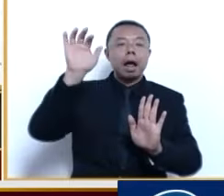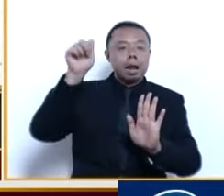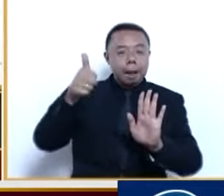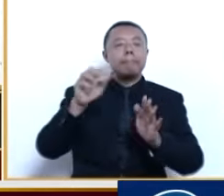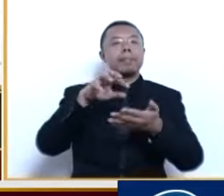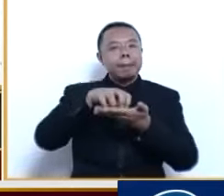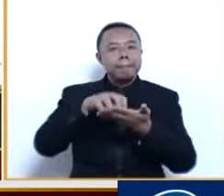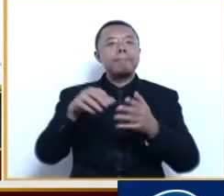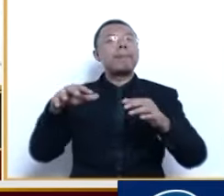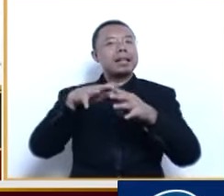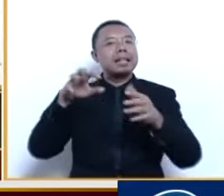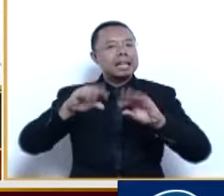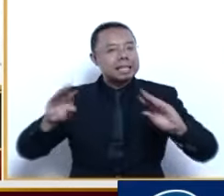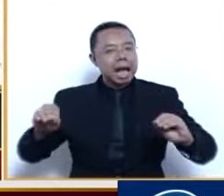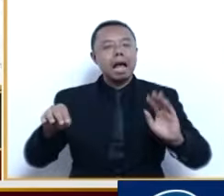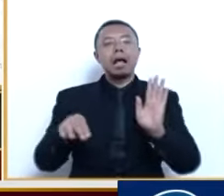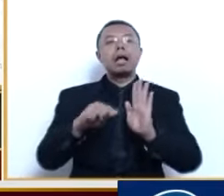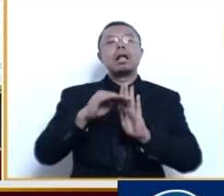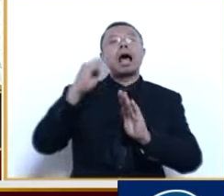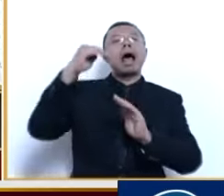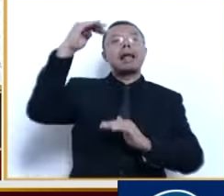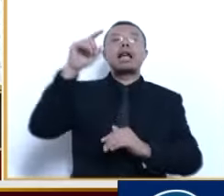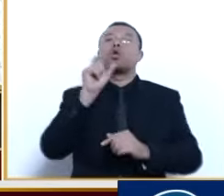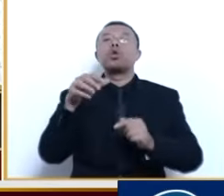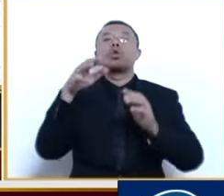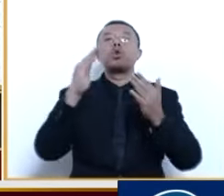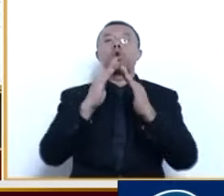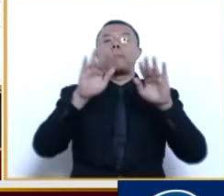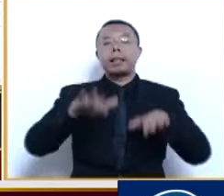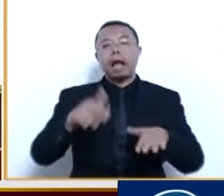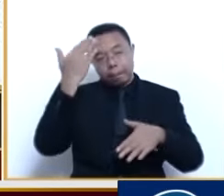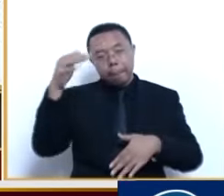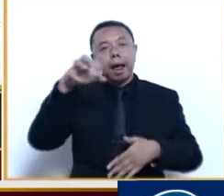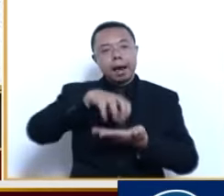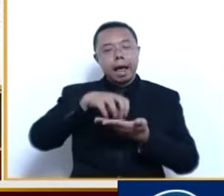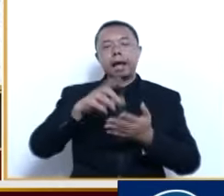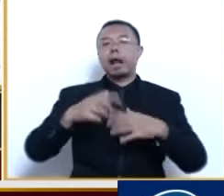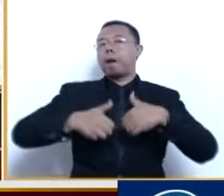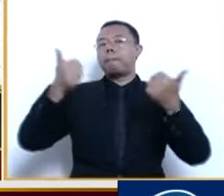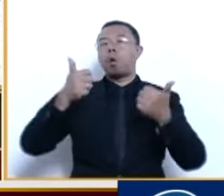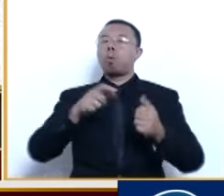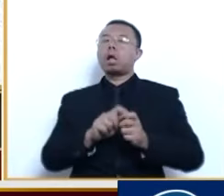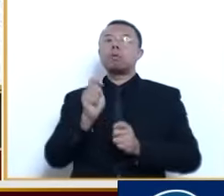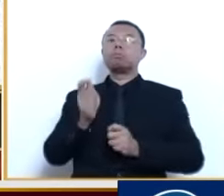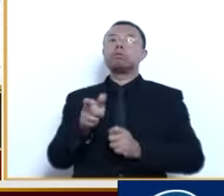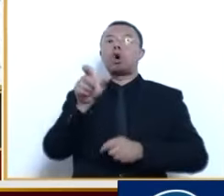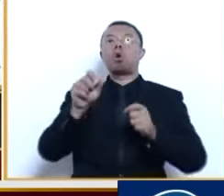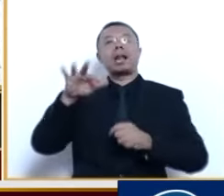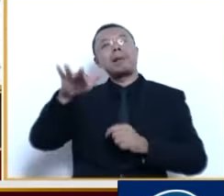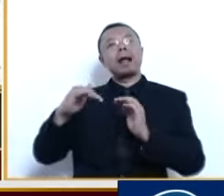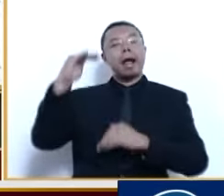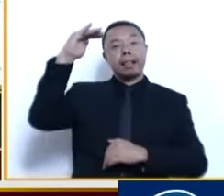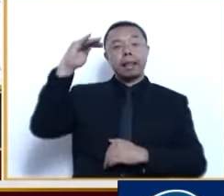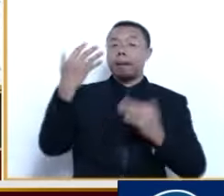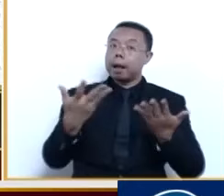Space dan berikutnya yang ke atas adalah untuk hunian karena daerah sana adalah daerah premium tentunya yang menghuni adalah middle class up